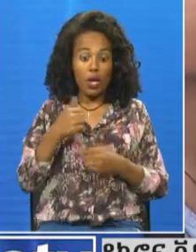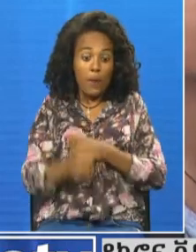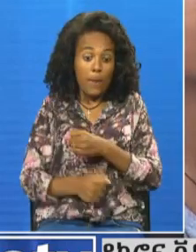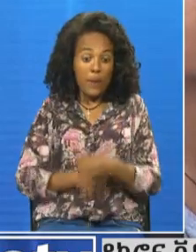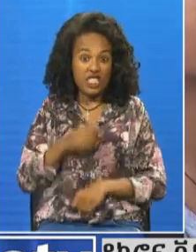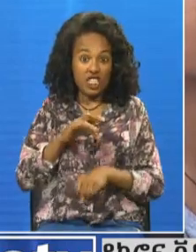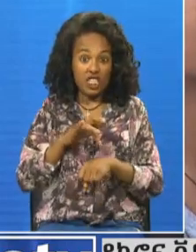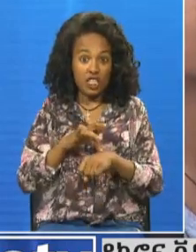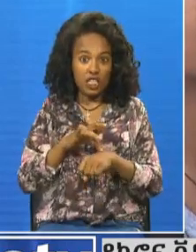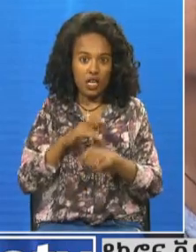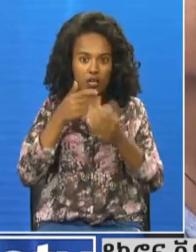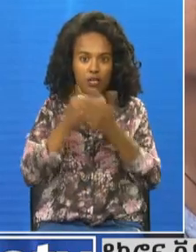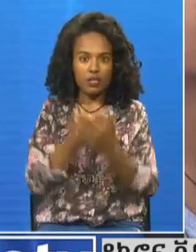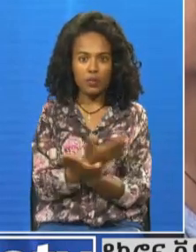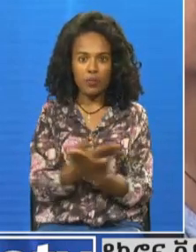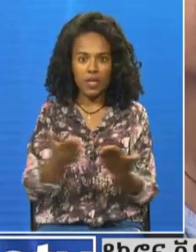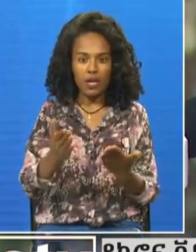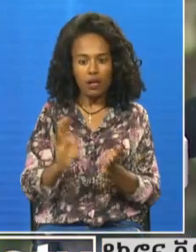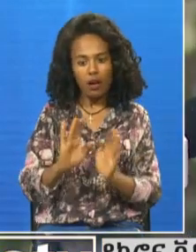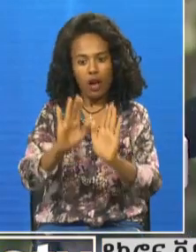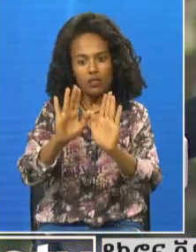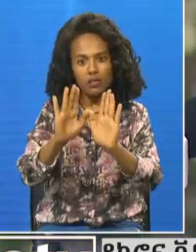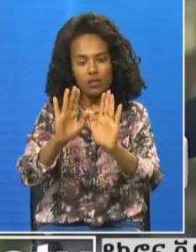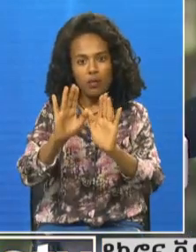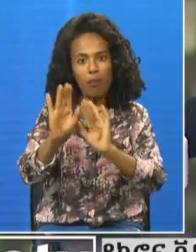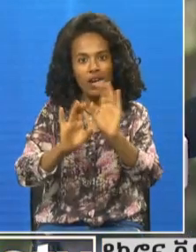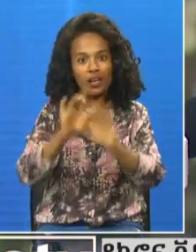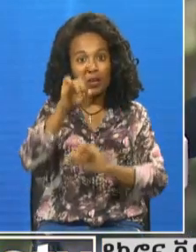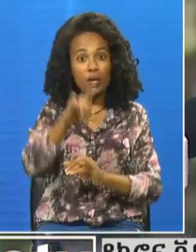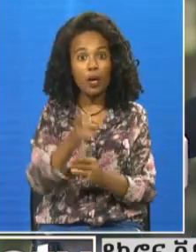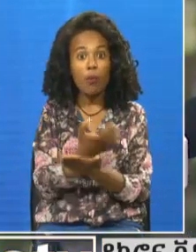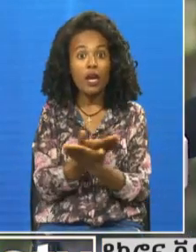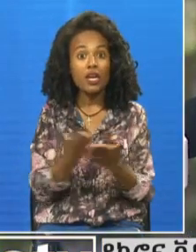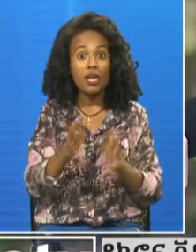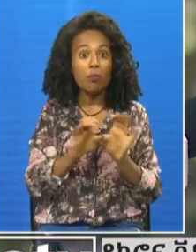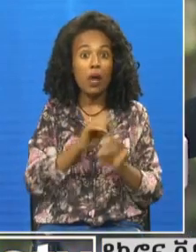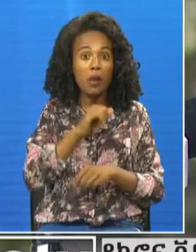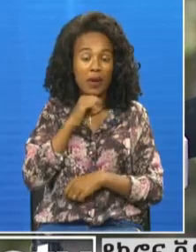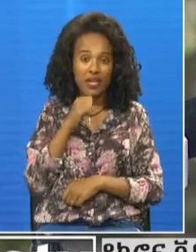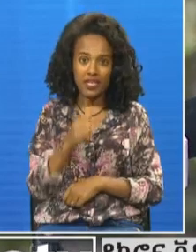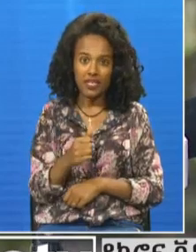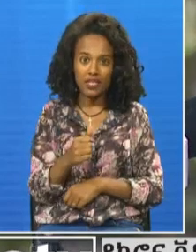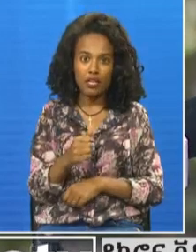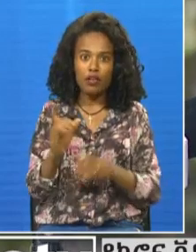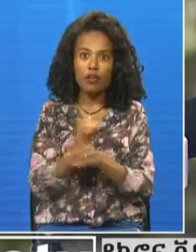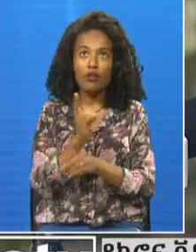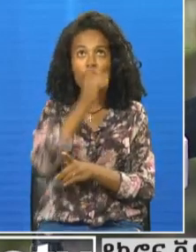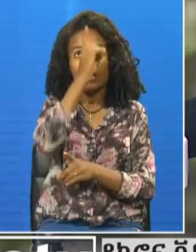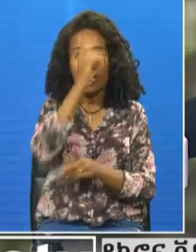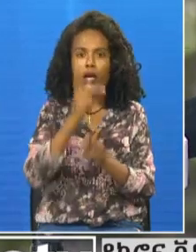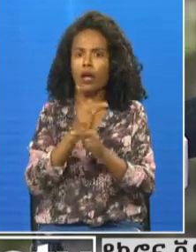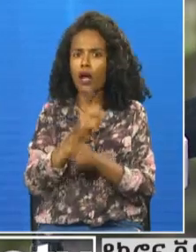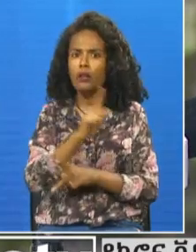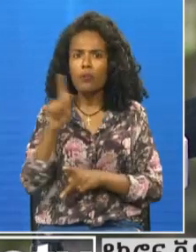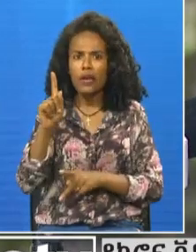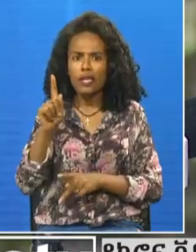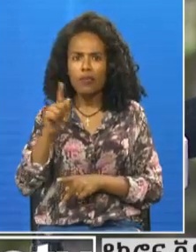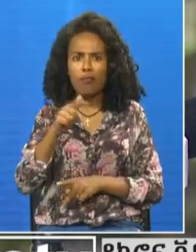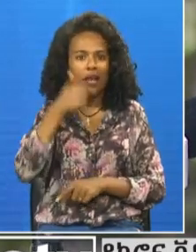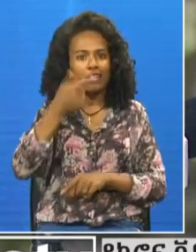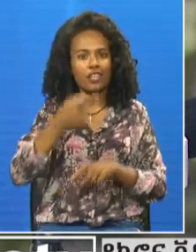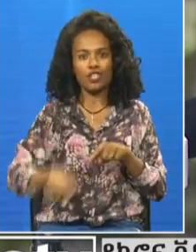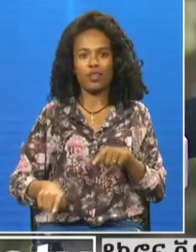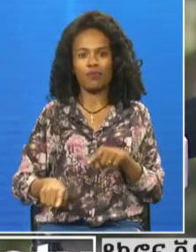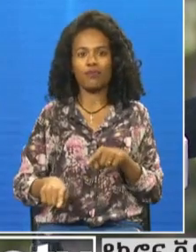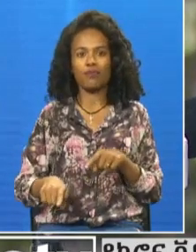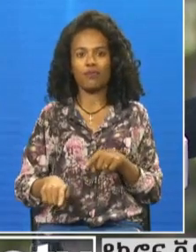እንዴ ሰው ሚሊኒየም አዳራሽ እኮ 1000 ሰው እንዲይዝ እየተዘጋጀ ነው። ዩኒቨርሲቲዎቻችን እኮ ብዙ ሰው